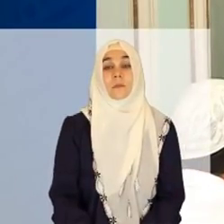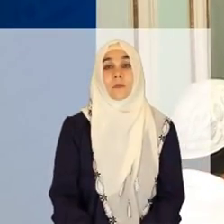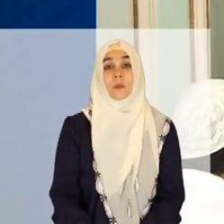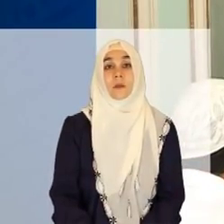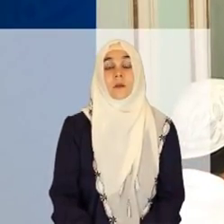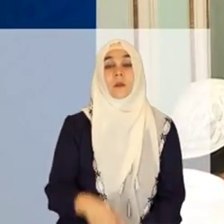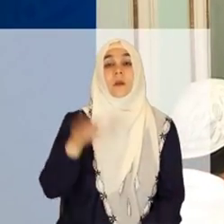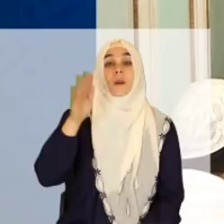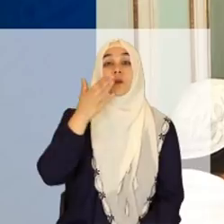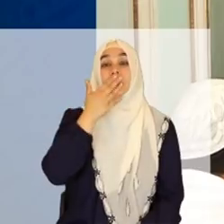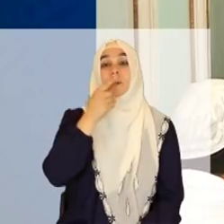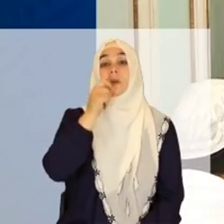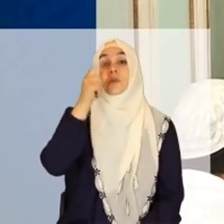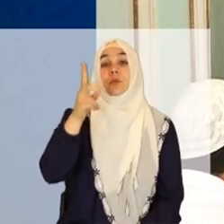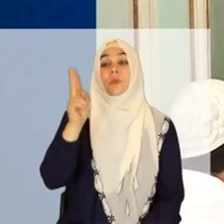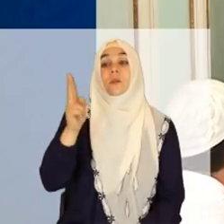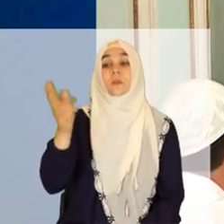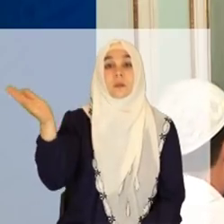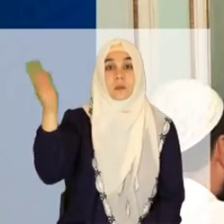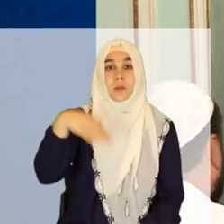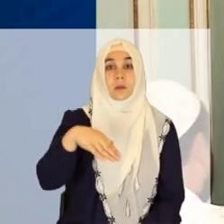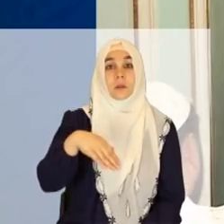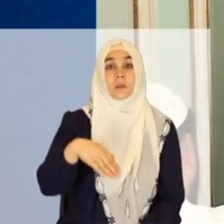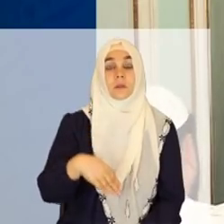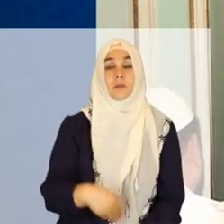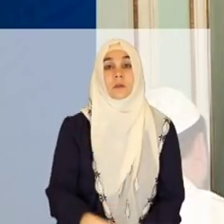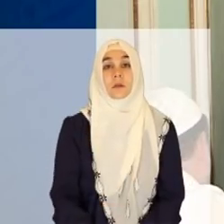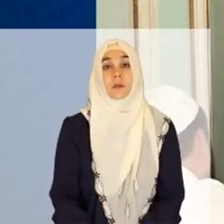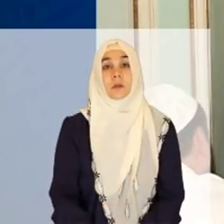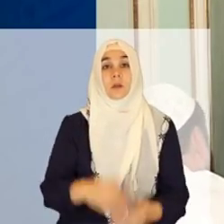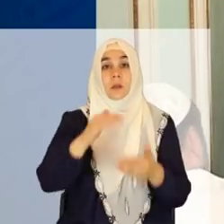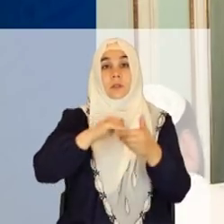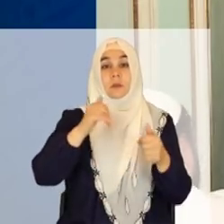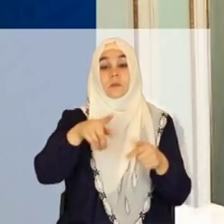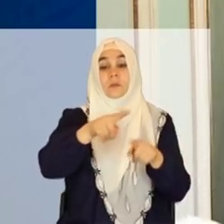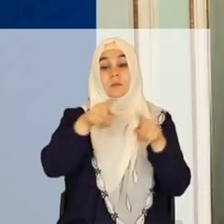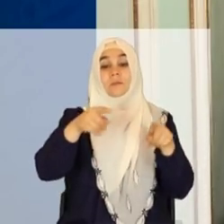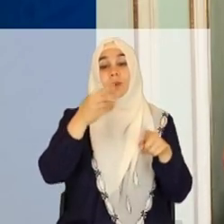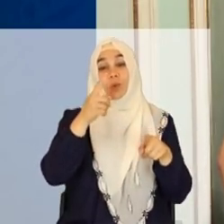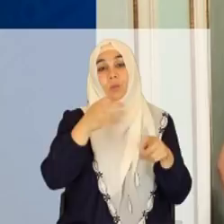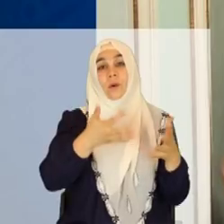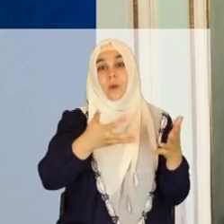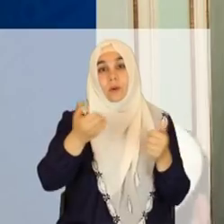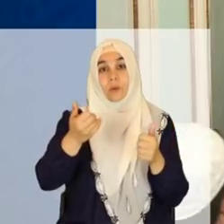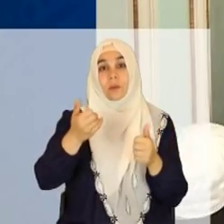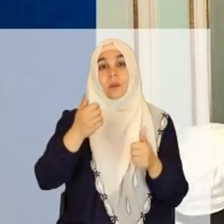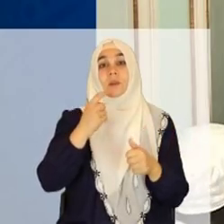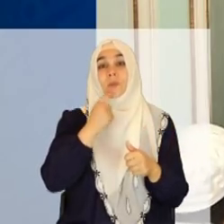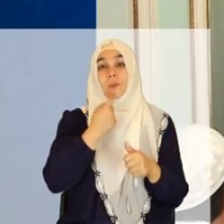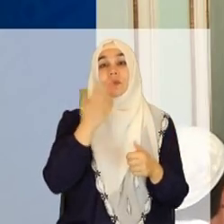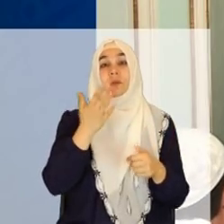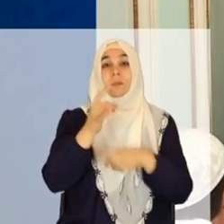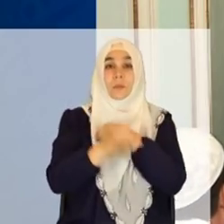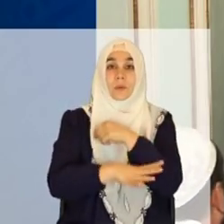Haliga rozasini ochib qo'ygan qani dedilar. Chaqirishib keldi. Mana bu zambilni olganda olib borib